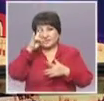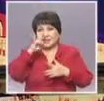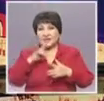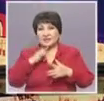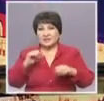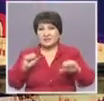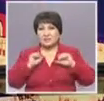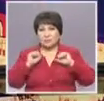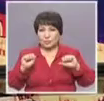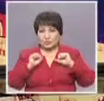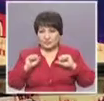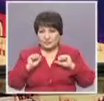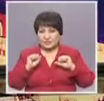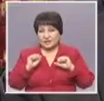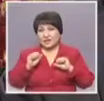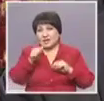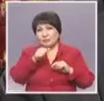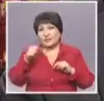өзіміздің былтыр мінекей Алматы